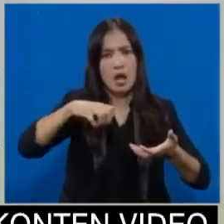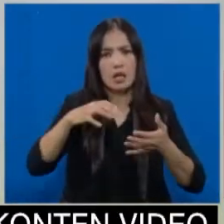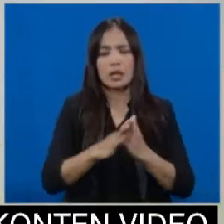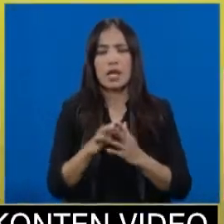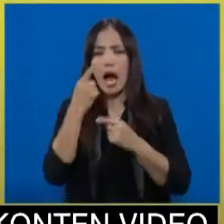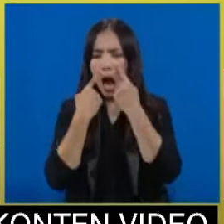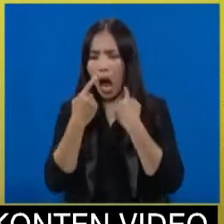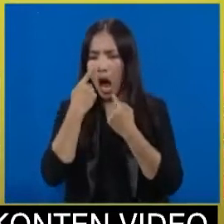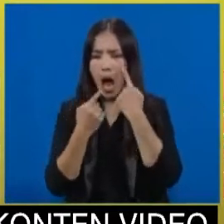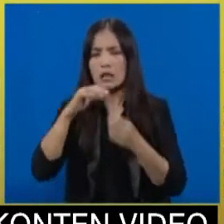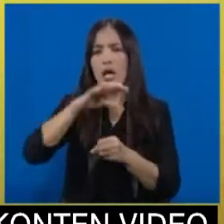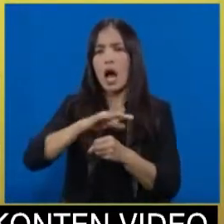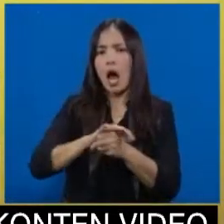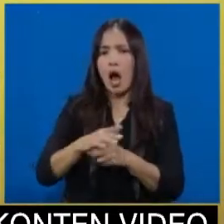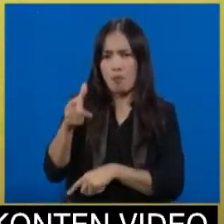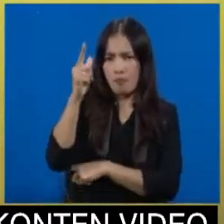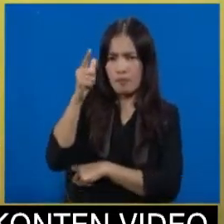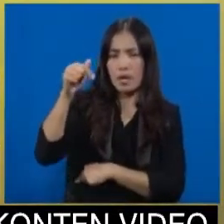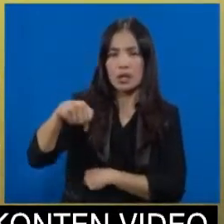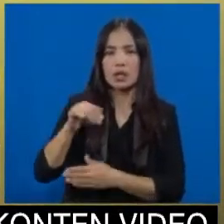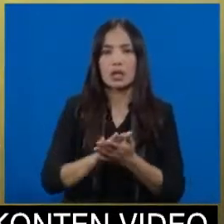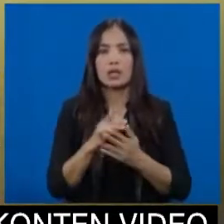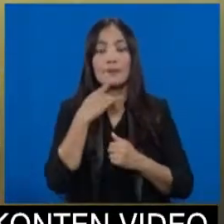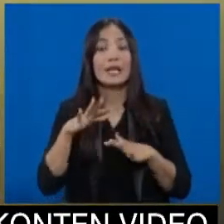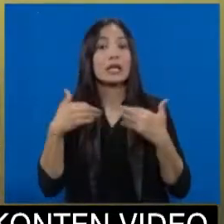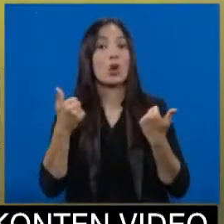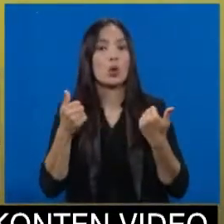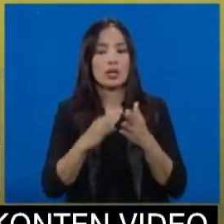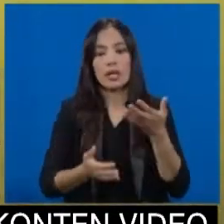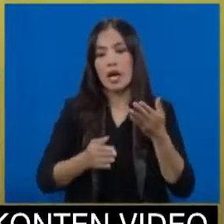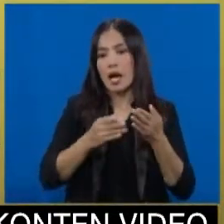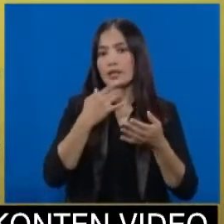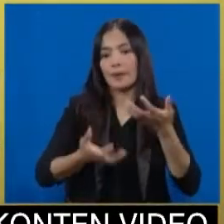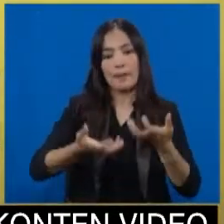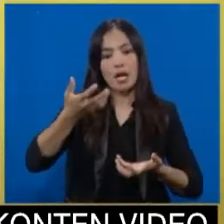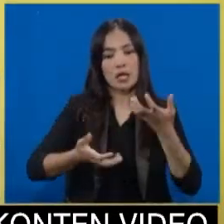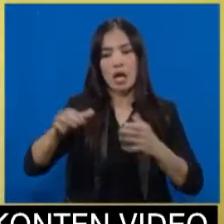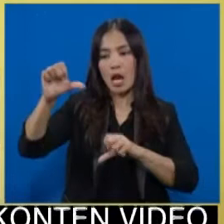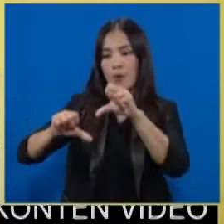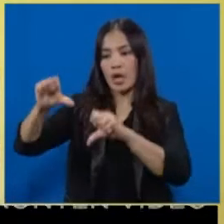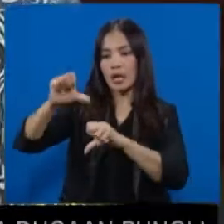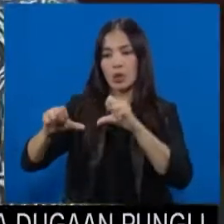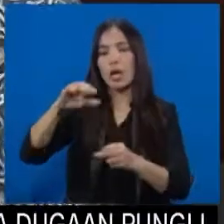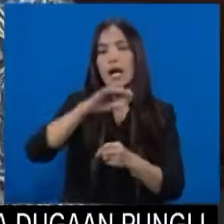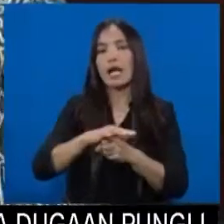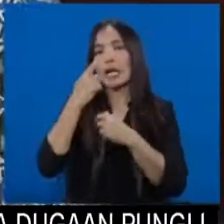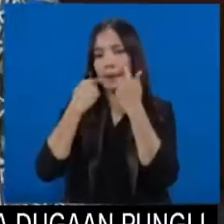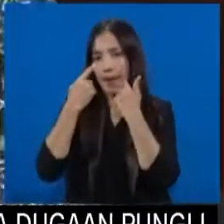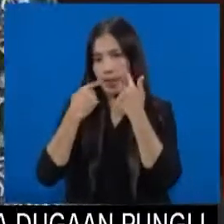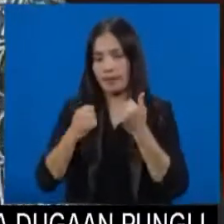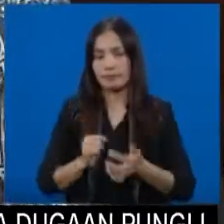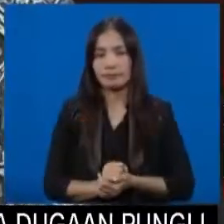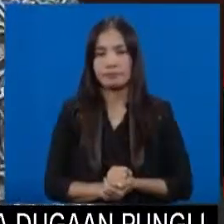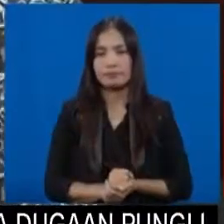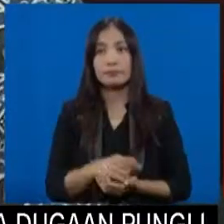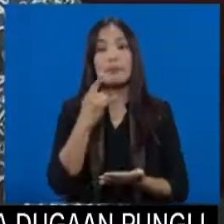mata pada korban. Hasil ekshumasi kemudian akan dibandingkan dengan hasil laboratorium gas air mata. Yang